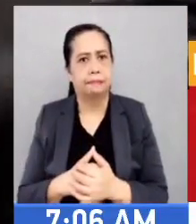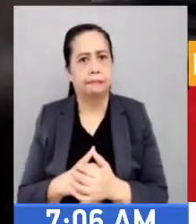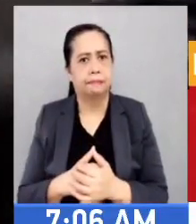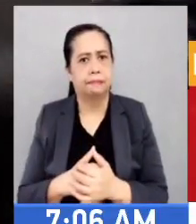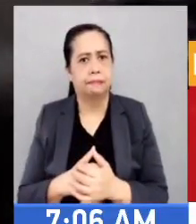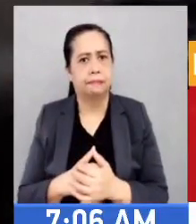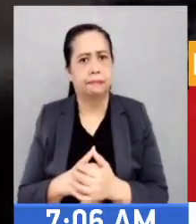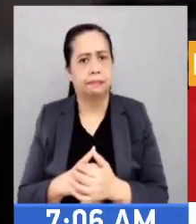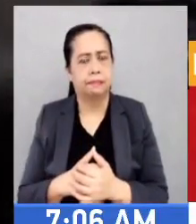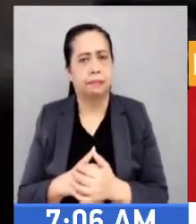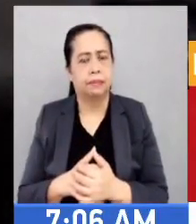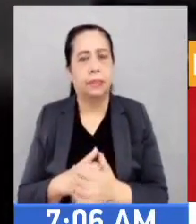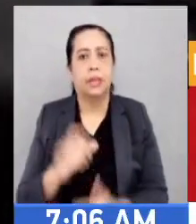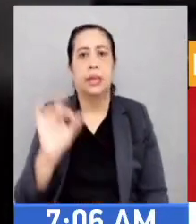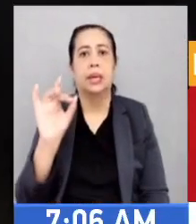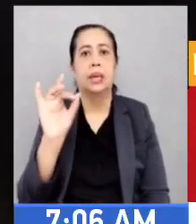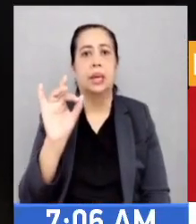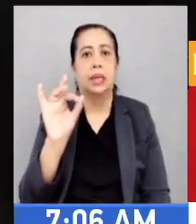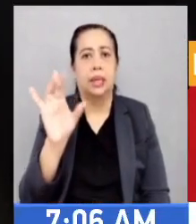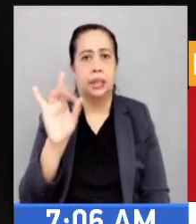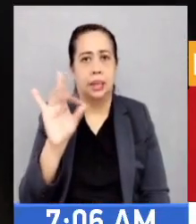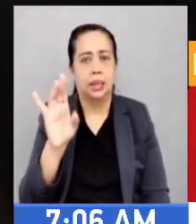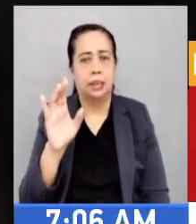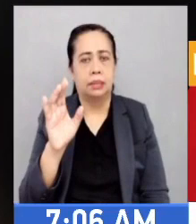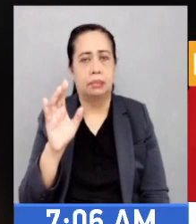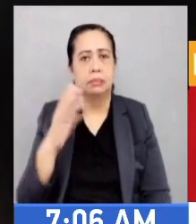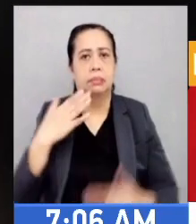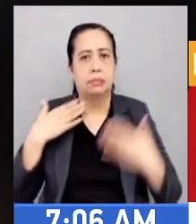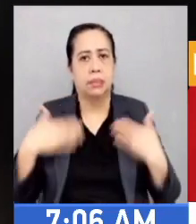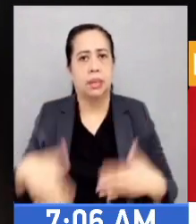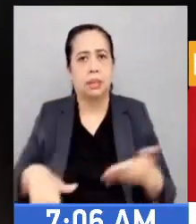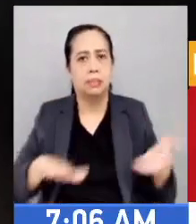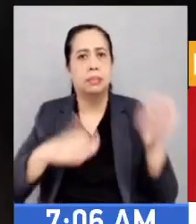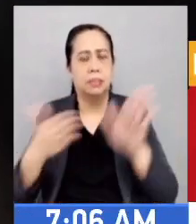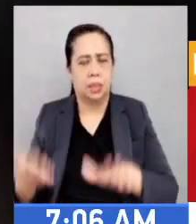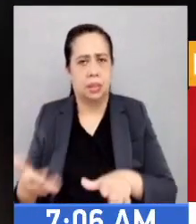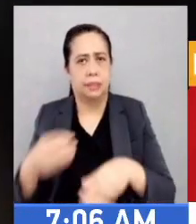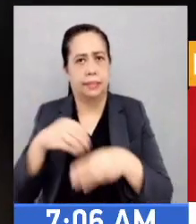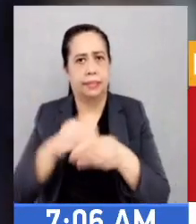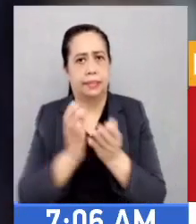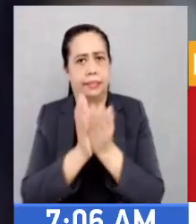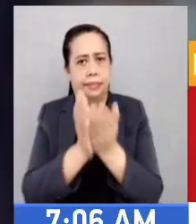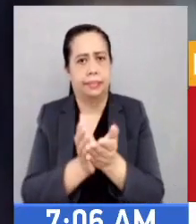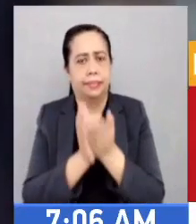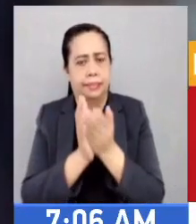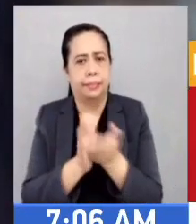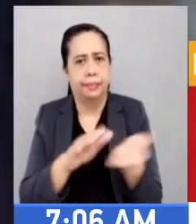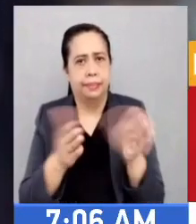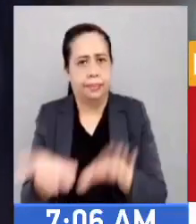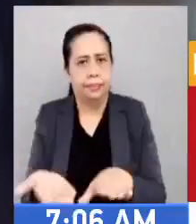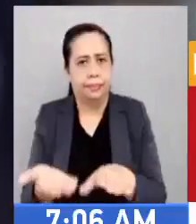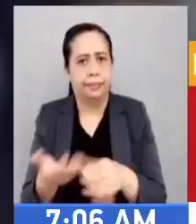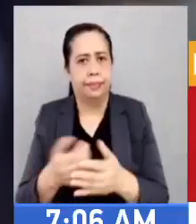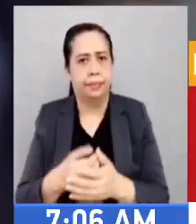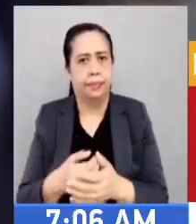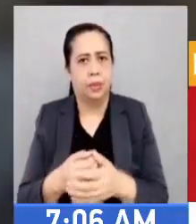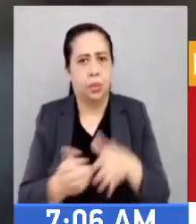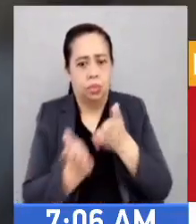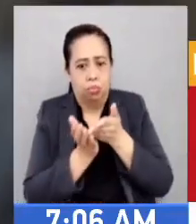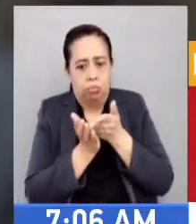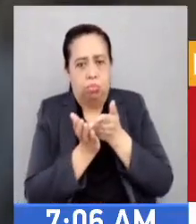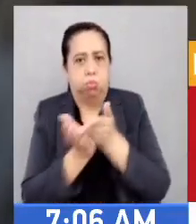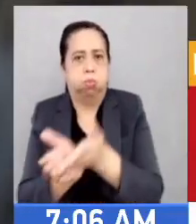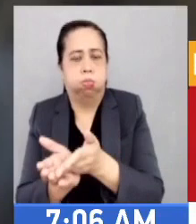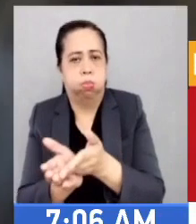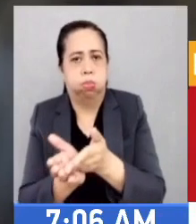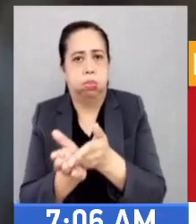18 po na cadaver po sa loob ng Mary Joy 3 kung saan po sumadsad yung barko sa isla po